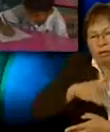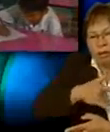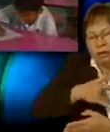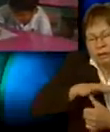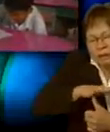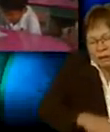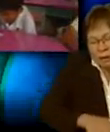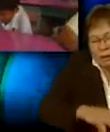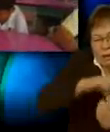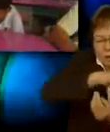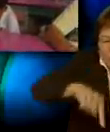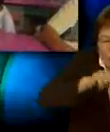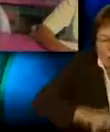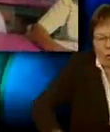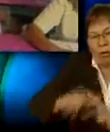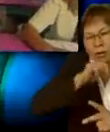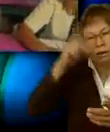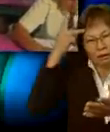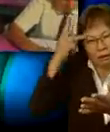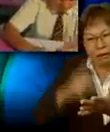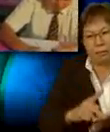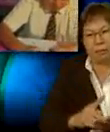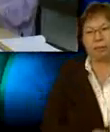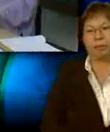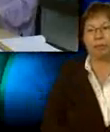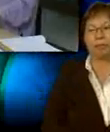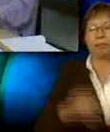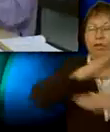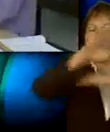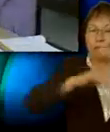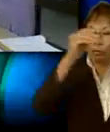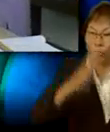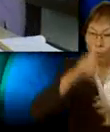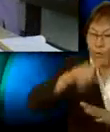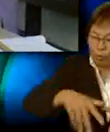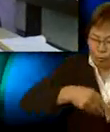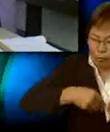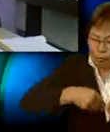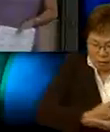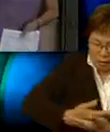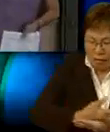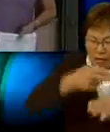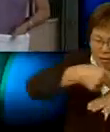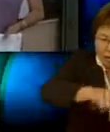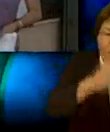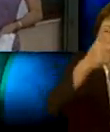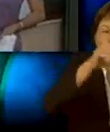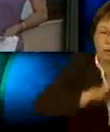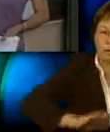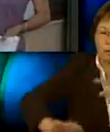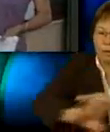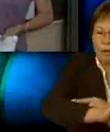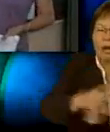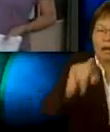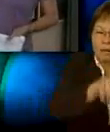merasa tertekan berada di sekeliling orang-orang yang tidak dikenali. Para guru perlulah menerima anak-anak yang dihantar kepada